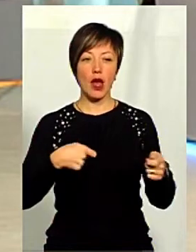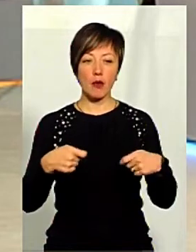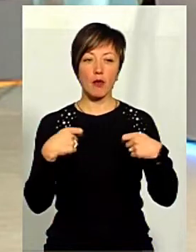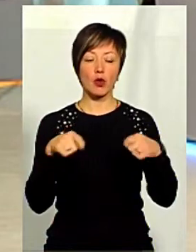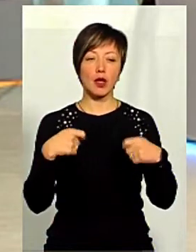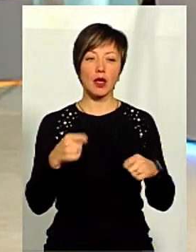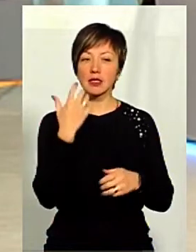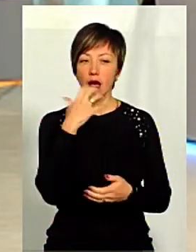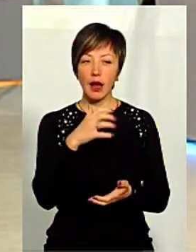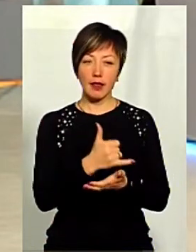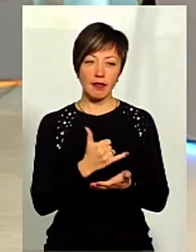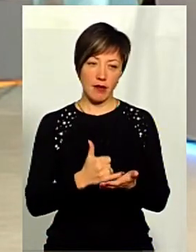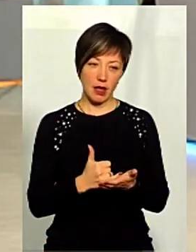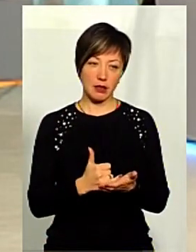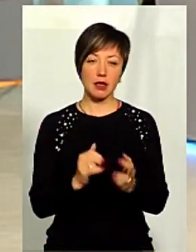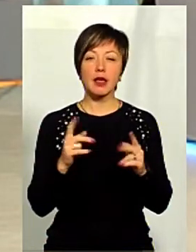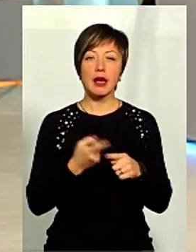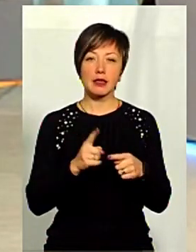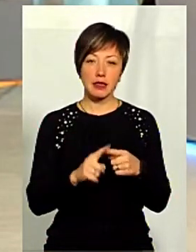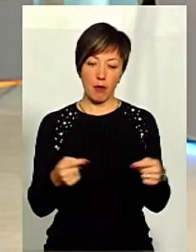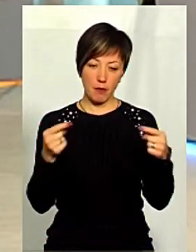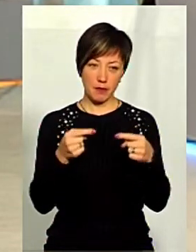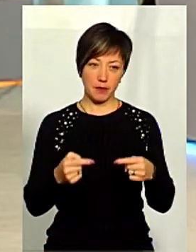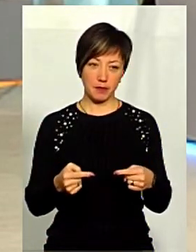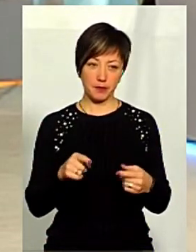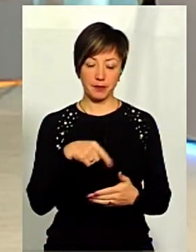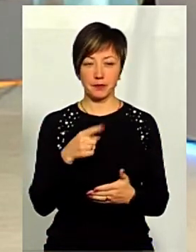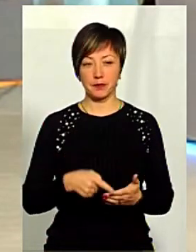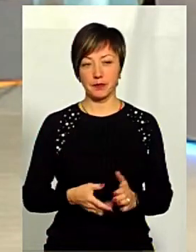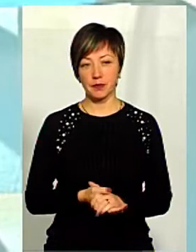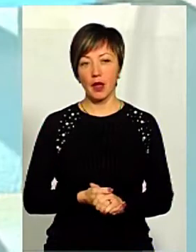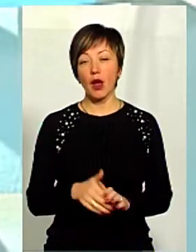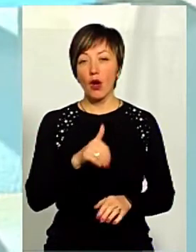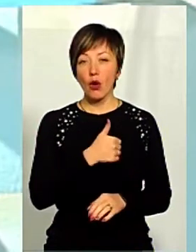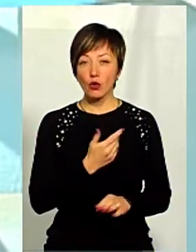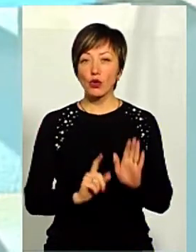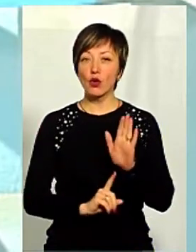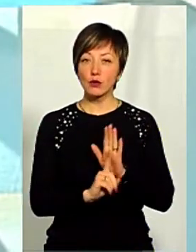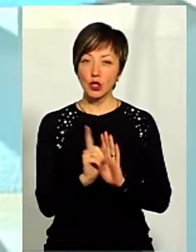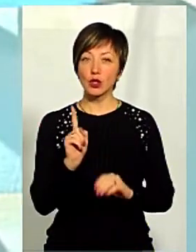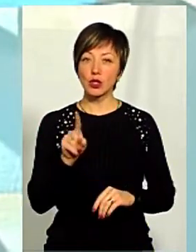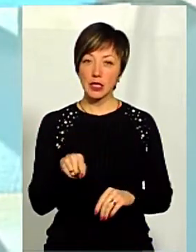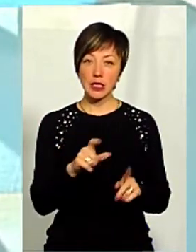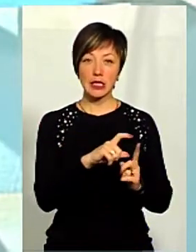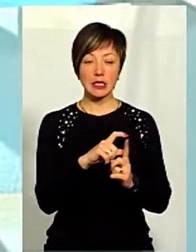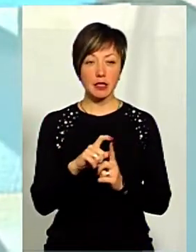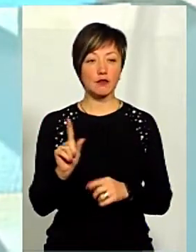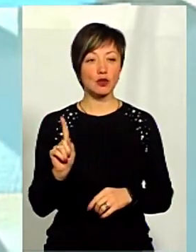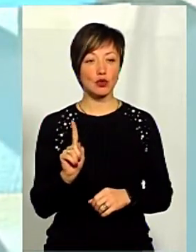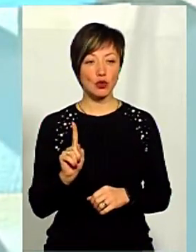де продається глінтвейн. Ось як це корелюється між собою? Власне, я хочу просто розпочати з тих слів,